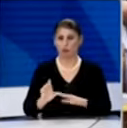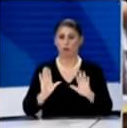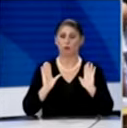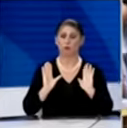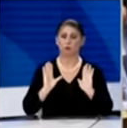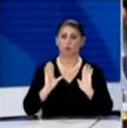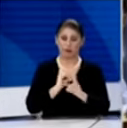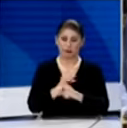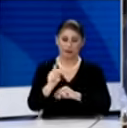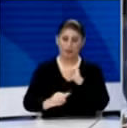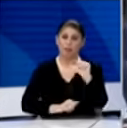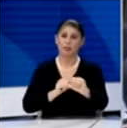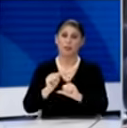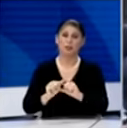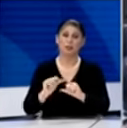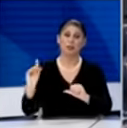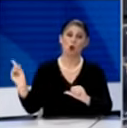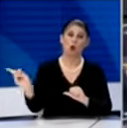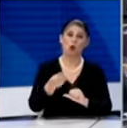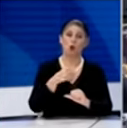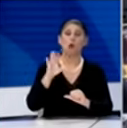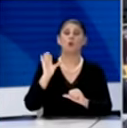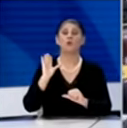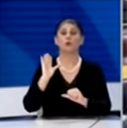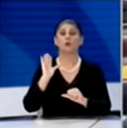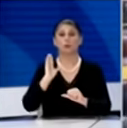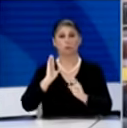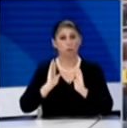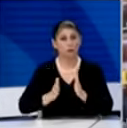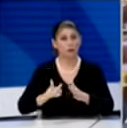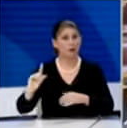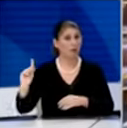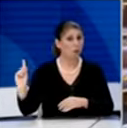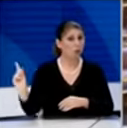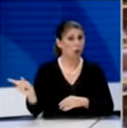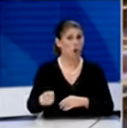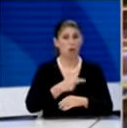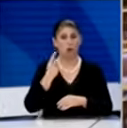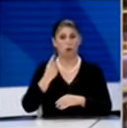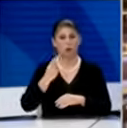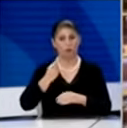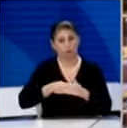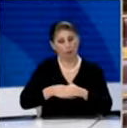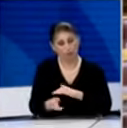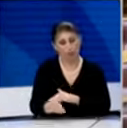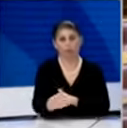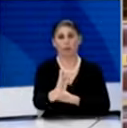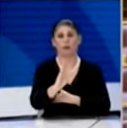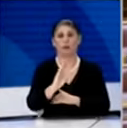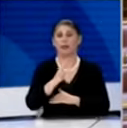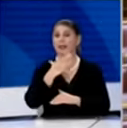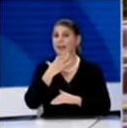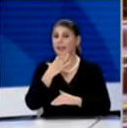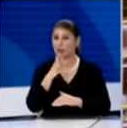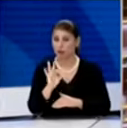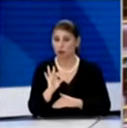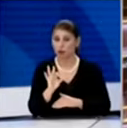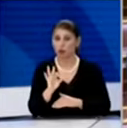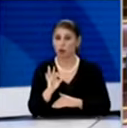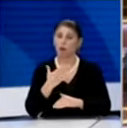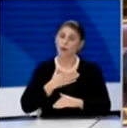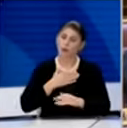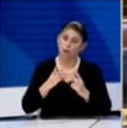ούτε αντικαθίστανται όλα, ούτε μπορείτε από όλα να ξεγλιστρήσετε. Γι' αυτό